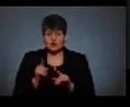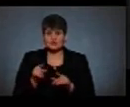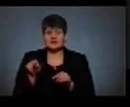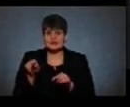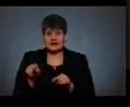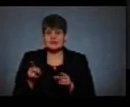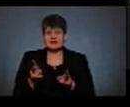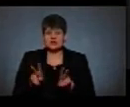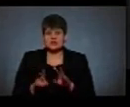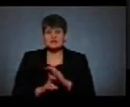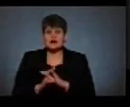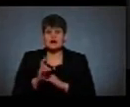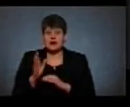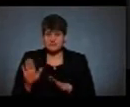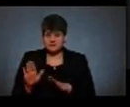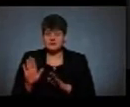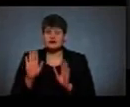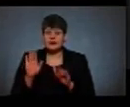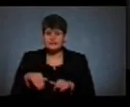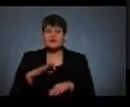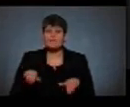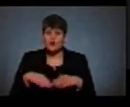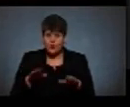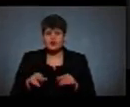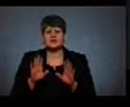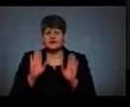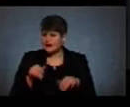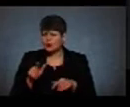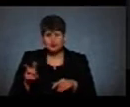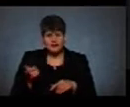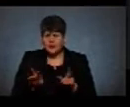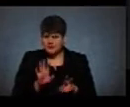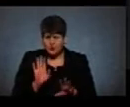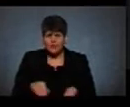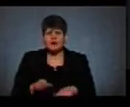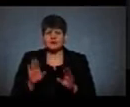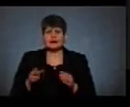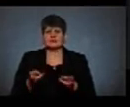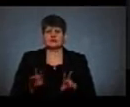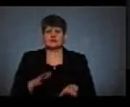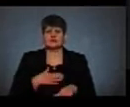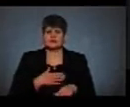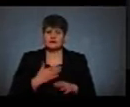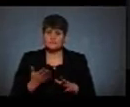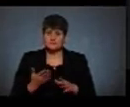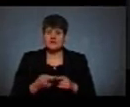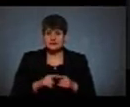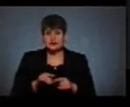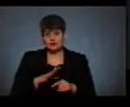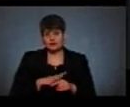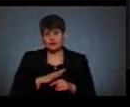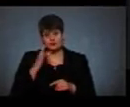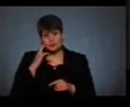залишався храм як приміщення. Тобто хай цей храм буде порожній, хай люди туди не ходять, але хай за нами залишається храм. Така була позиція російської